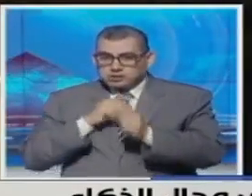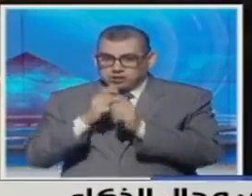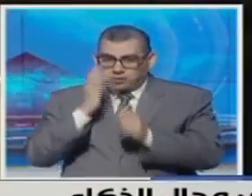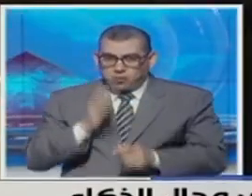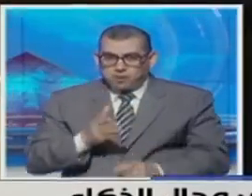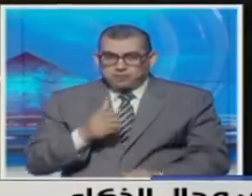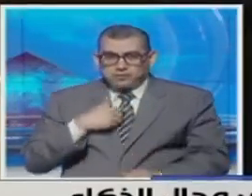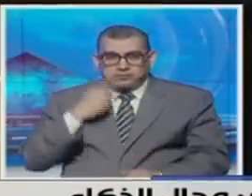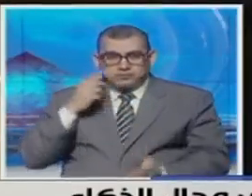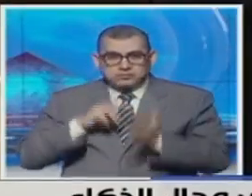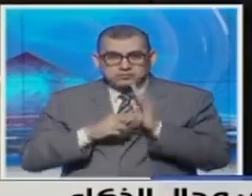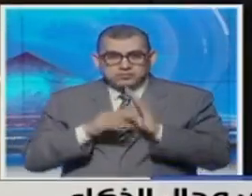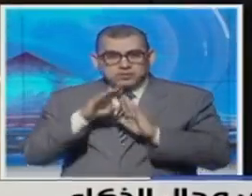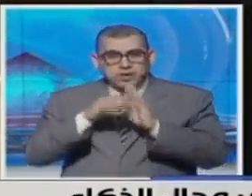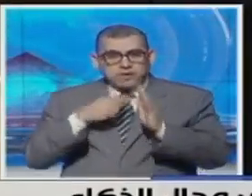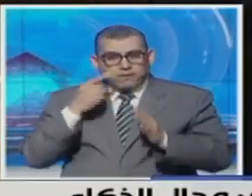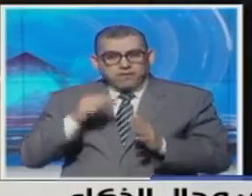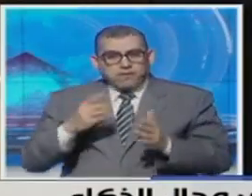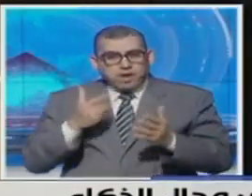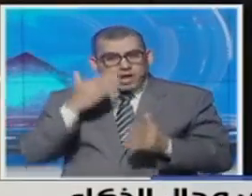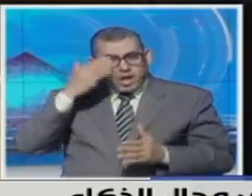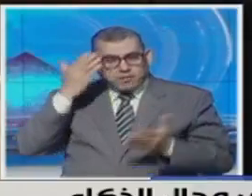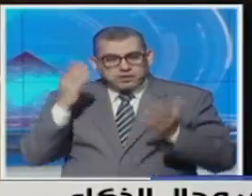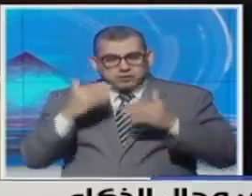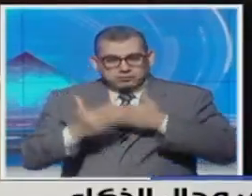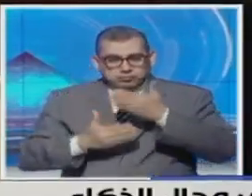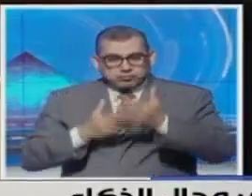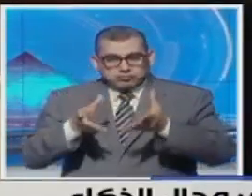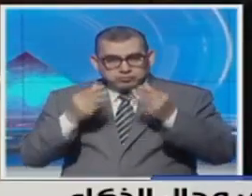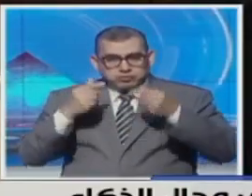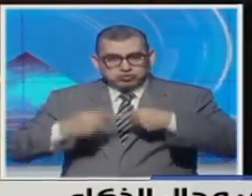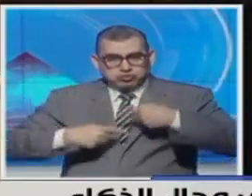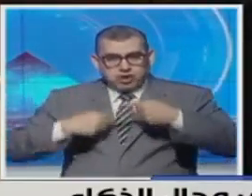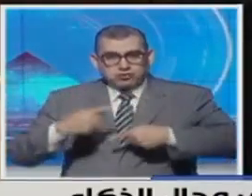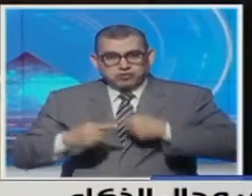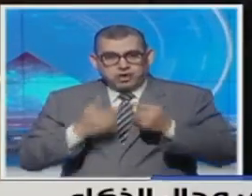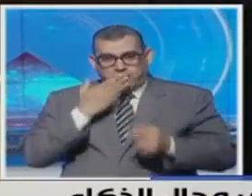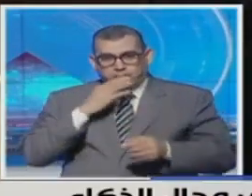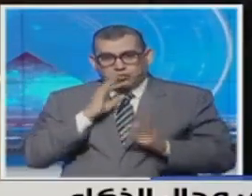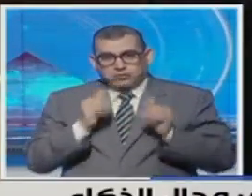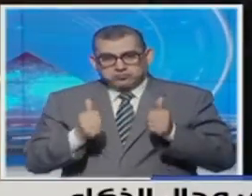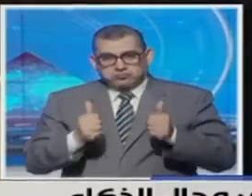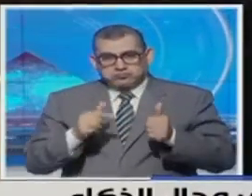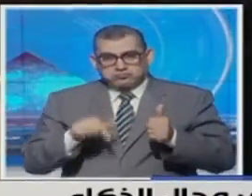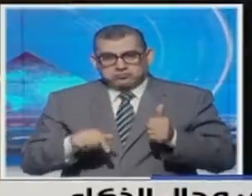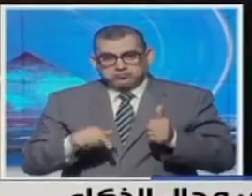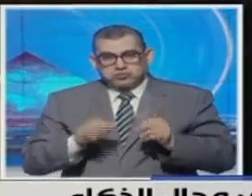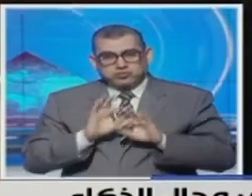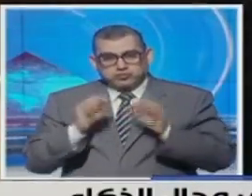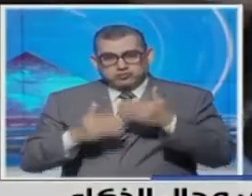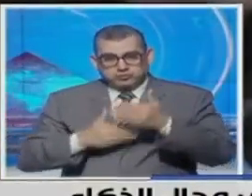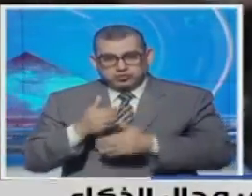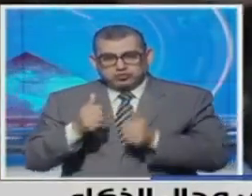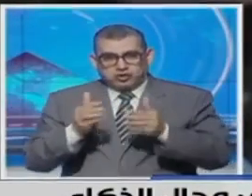مش كل حاجة، اللي هو لسه قدامنا خبرة نكتسبها اكتر في المجال، بس الحمد لله يعني لو قادرين ندور. بناء